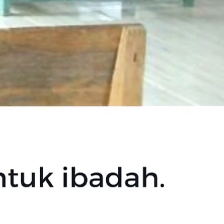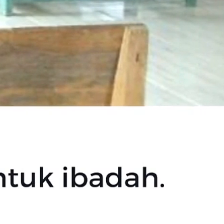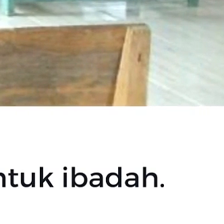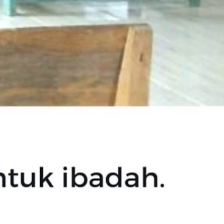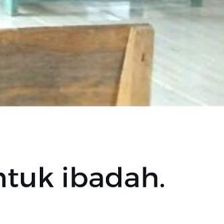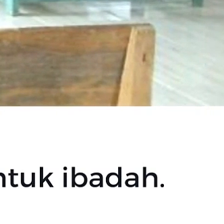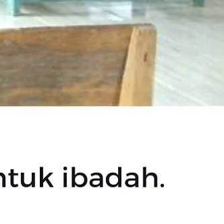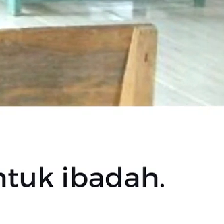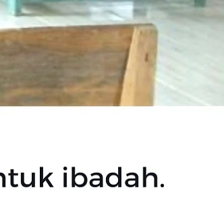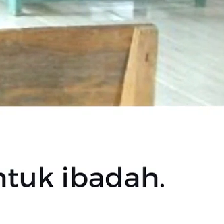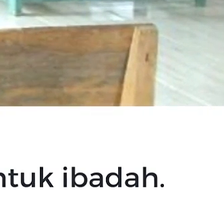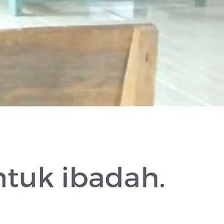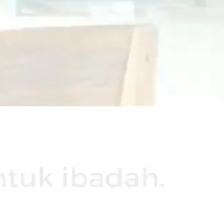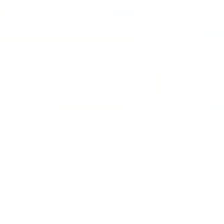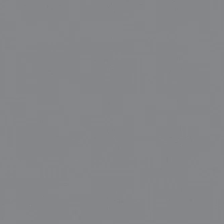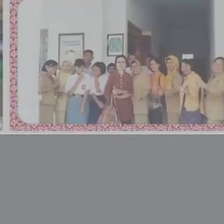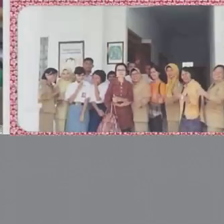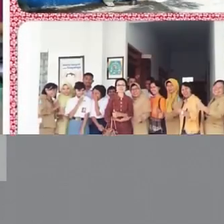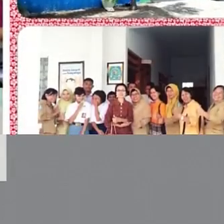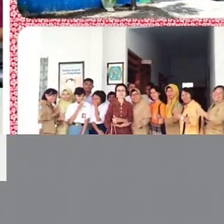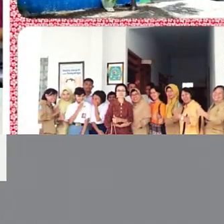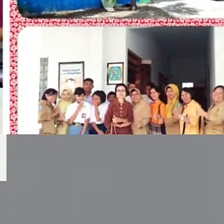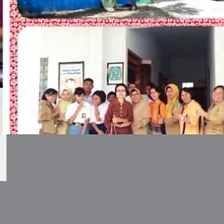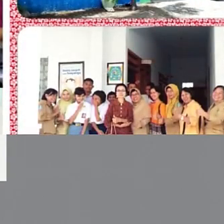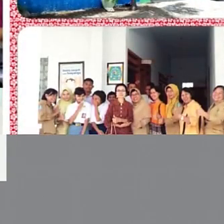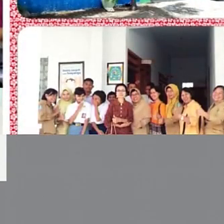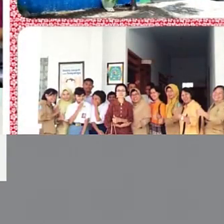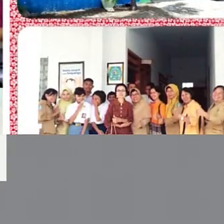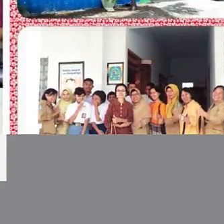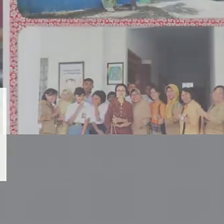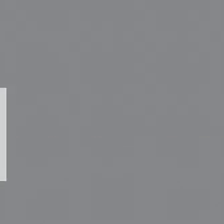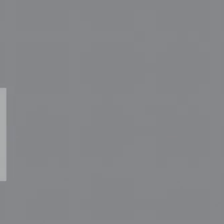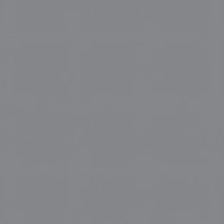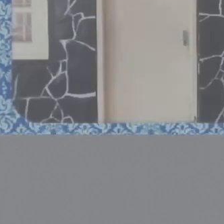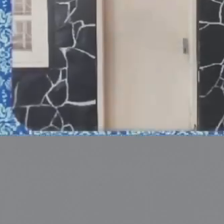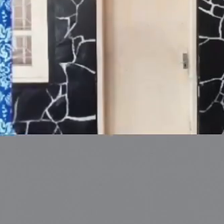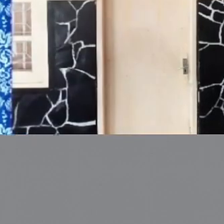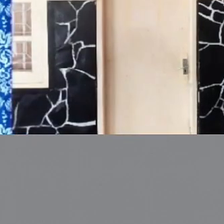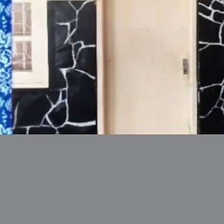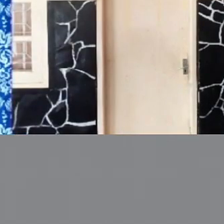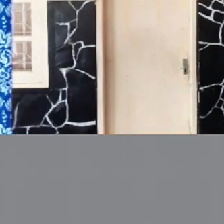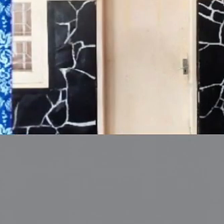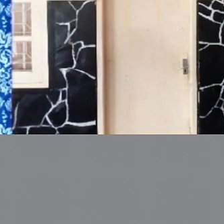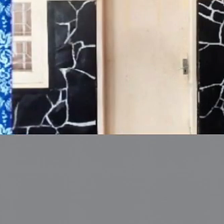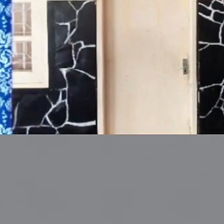people filled with care, heeded who knows